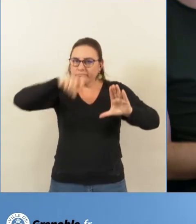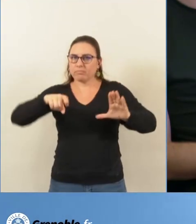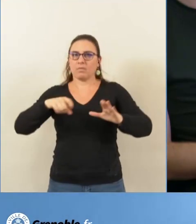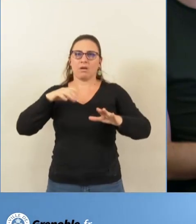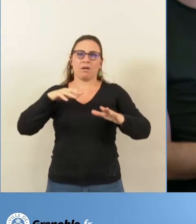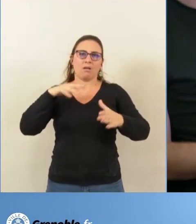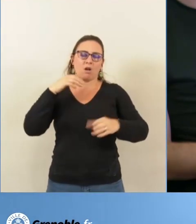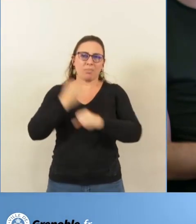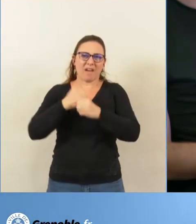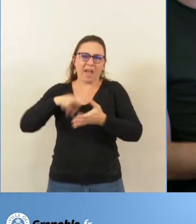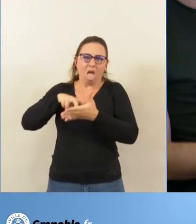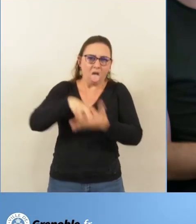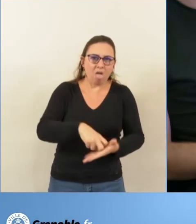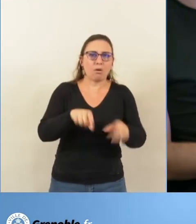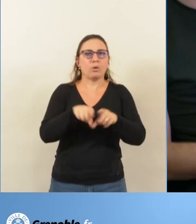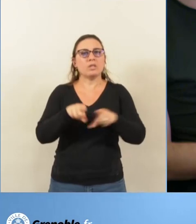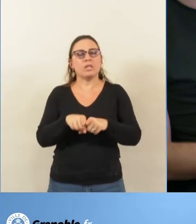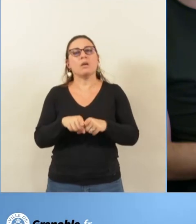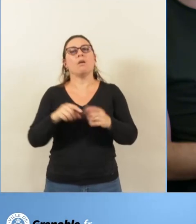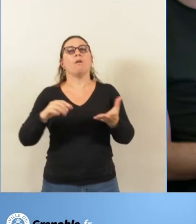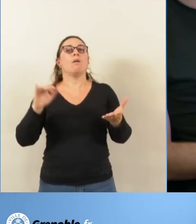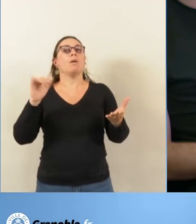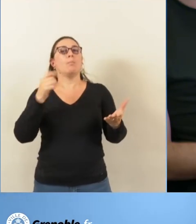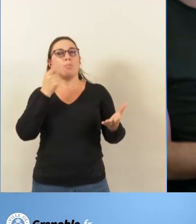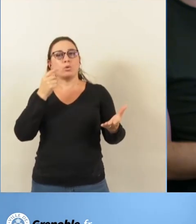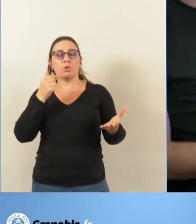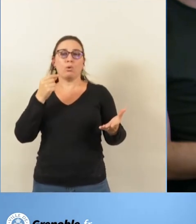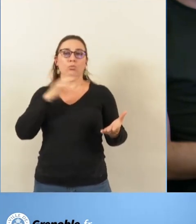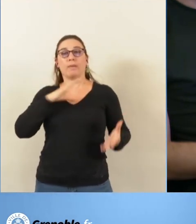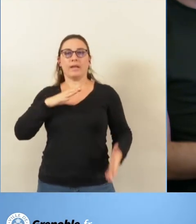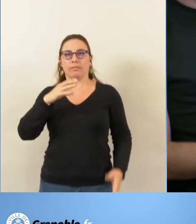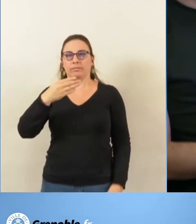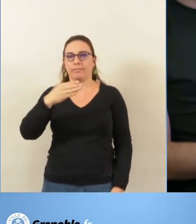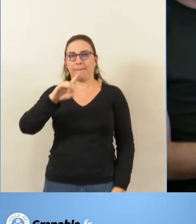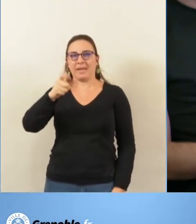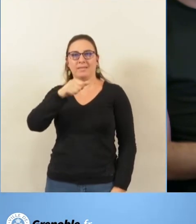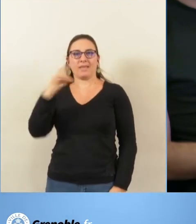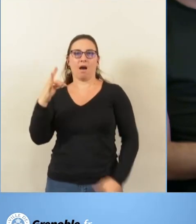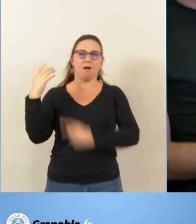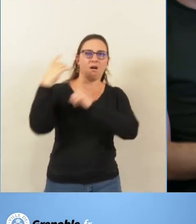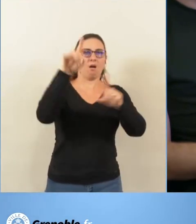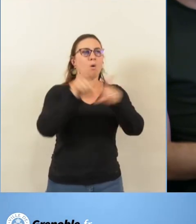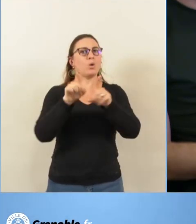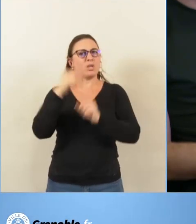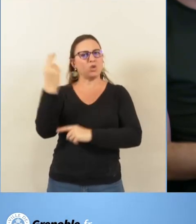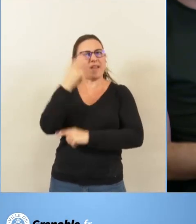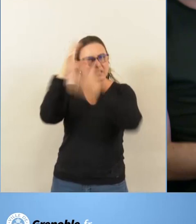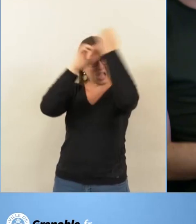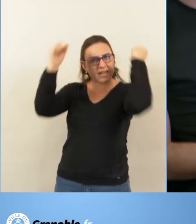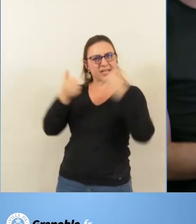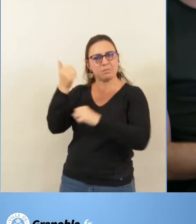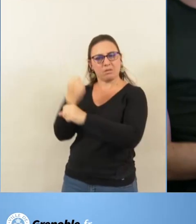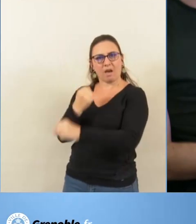synthèse idéalement de Dominique Méda qui n'est pas connu pour être quelqu'un de spécialement contestable sur le plan de ces travaux universitaires